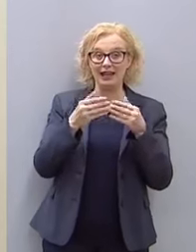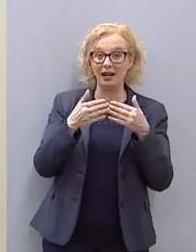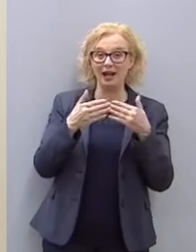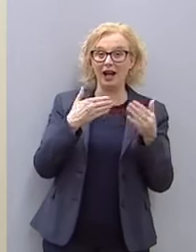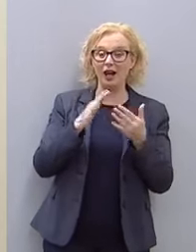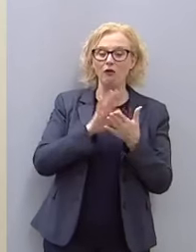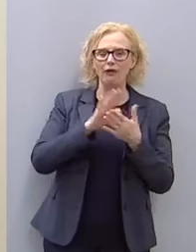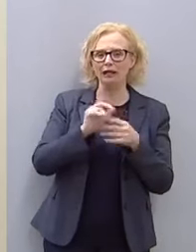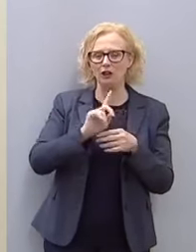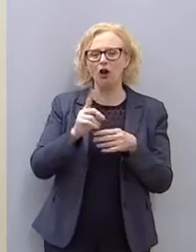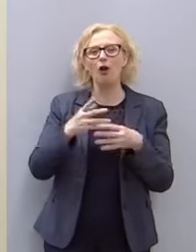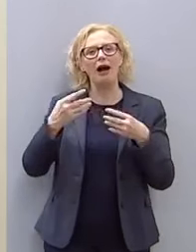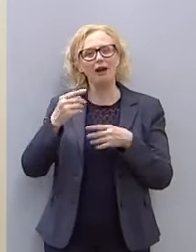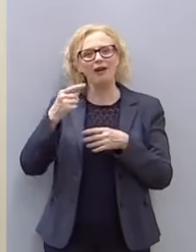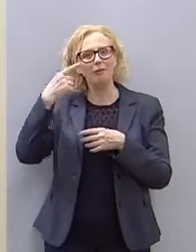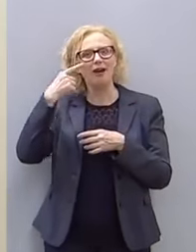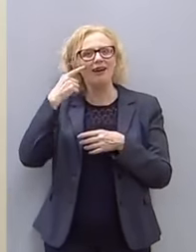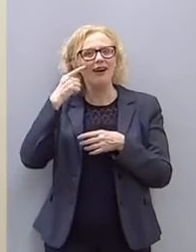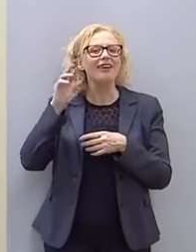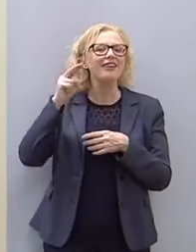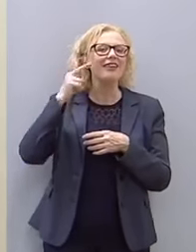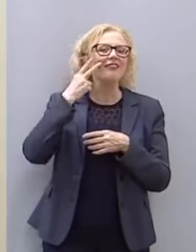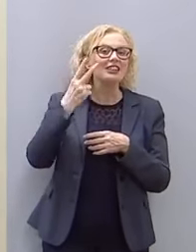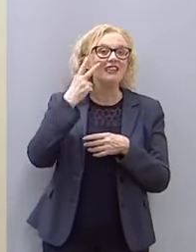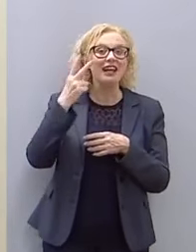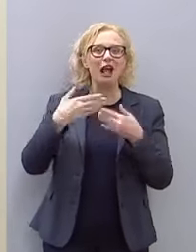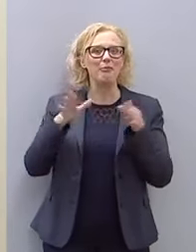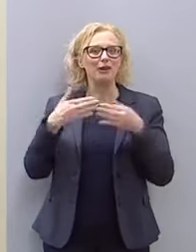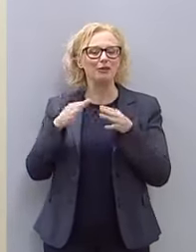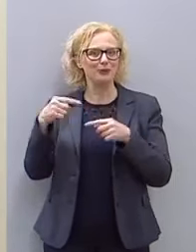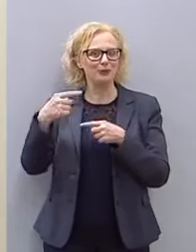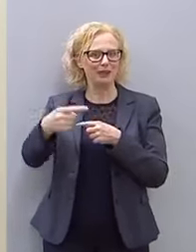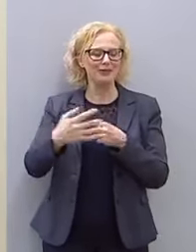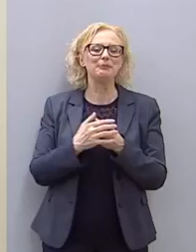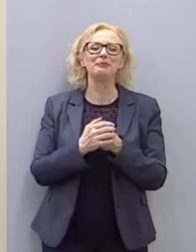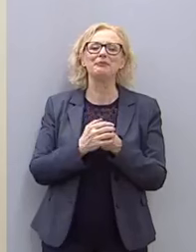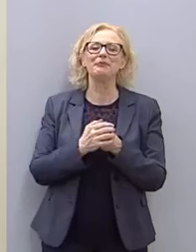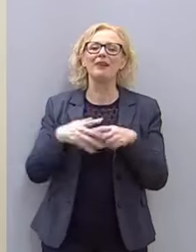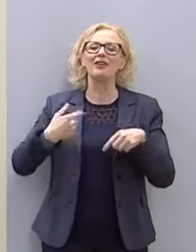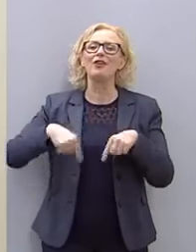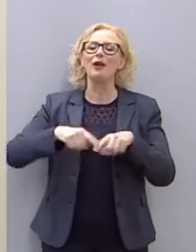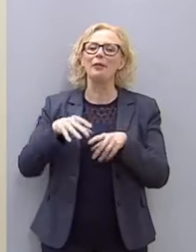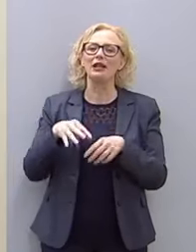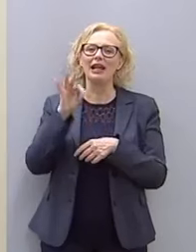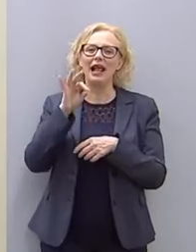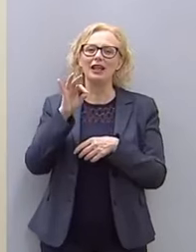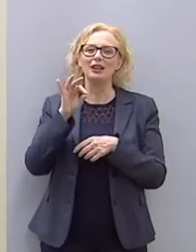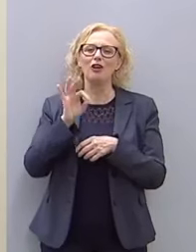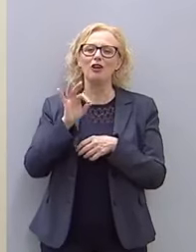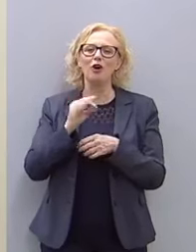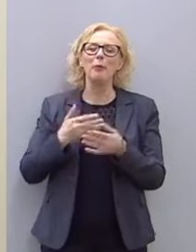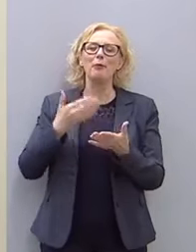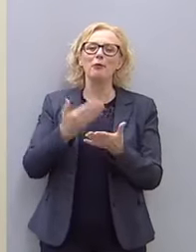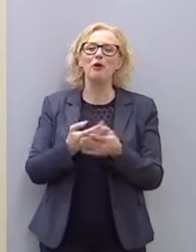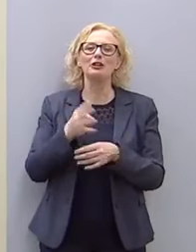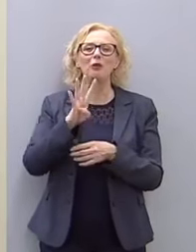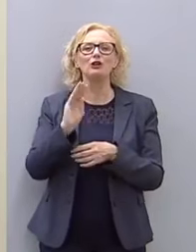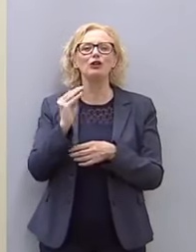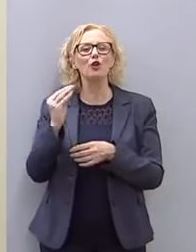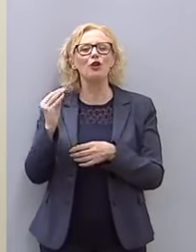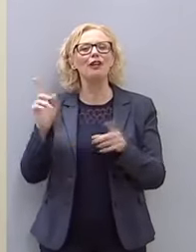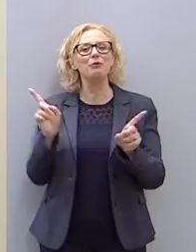di apertura che sono state annunciate e abbiamo scelto quindi una proposta che arriva da quattro ragazzi da quattro